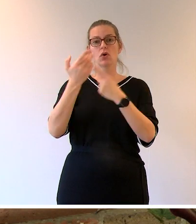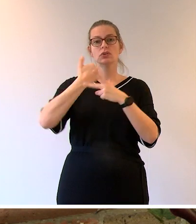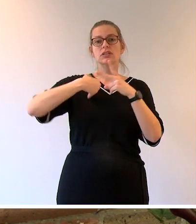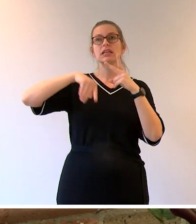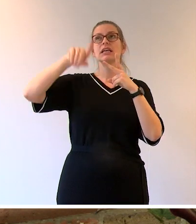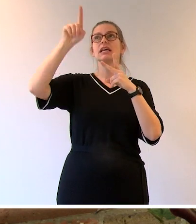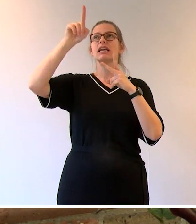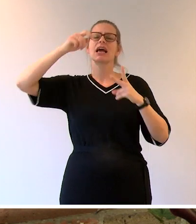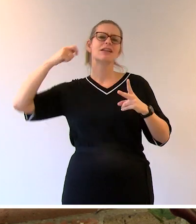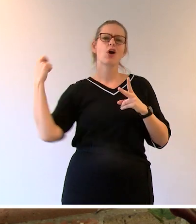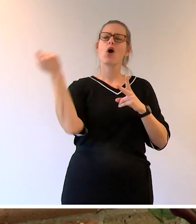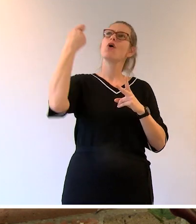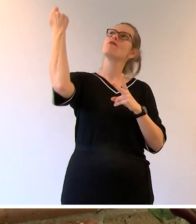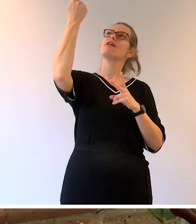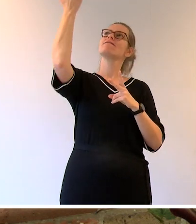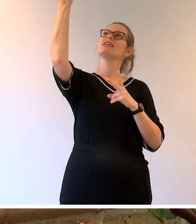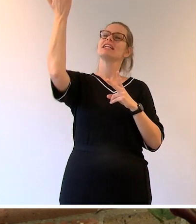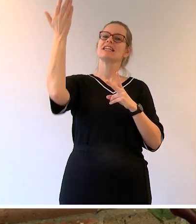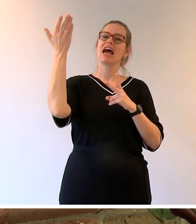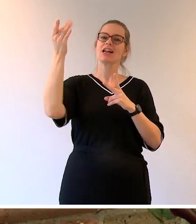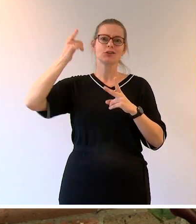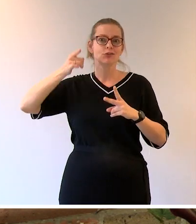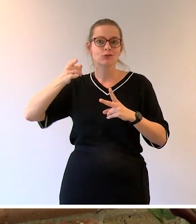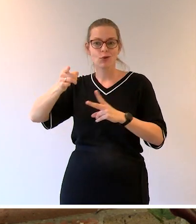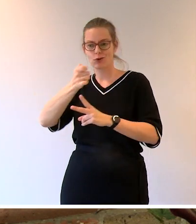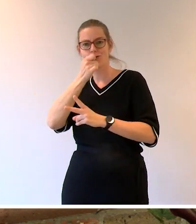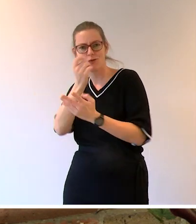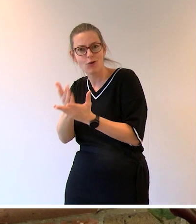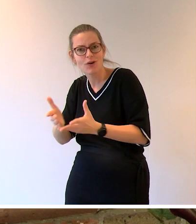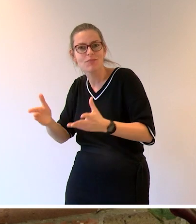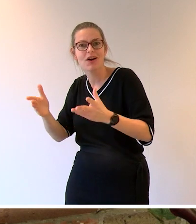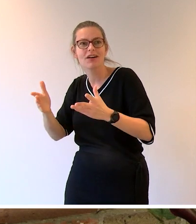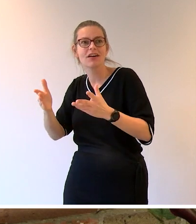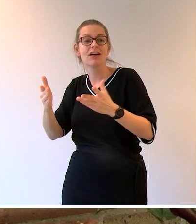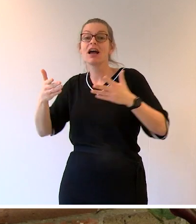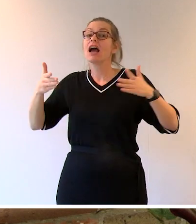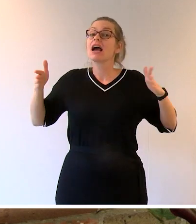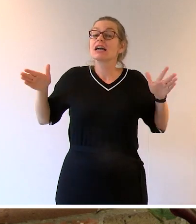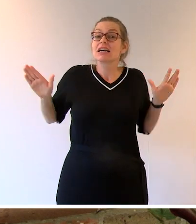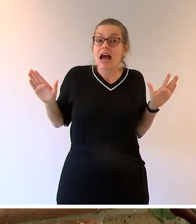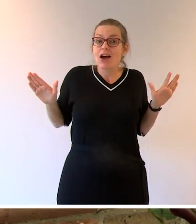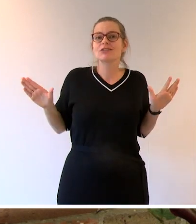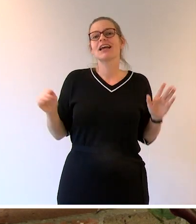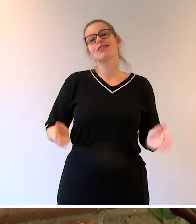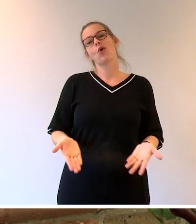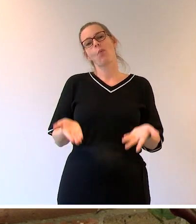en overwinnaar door de voerbak, kruis en